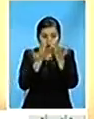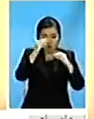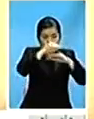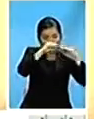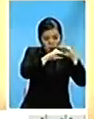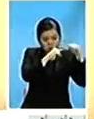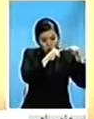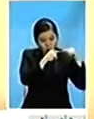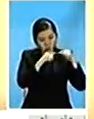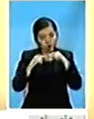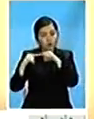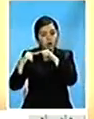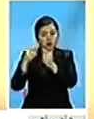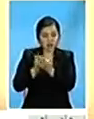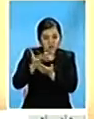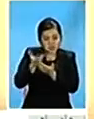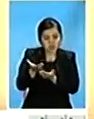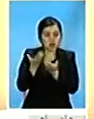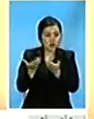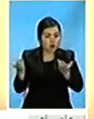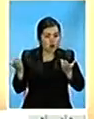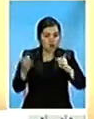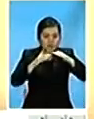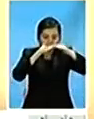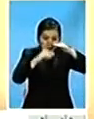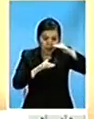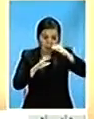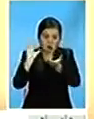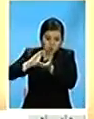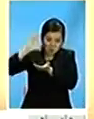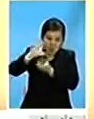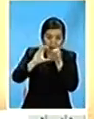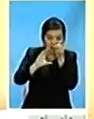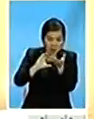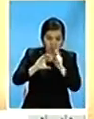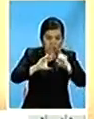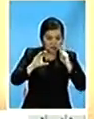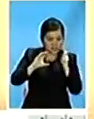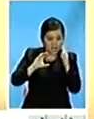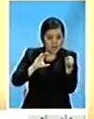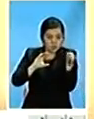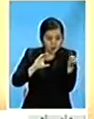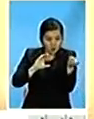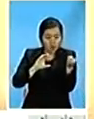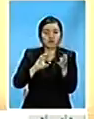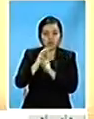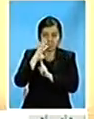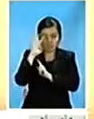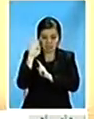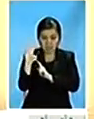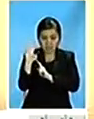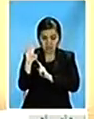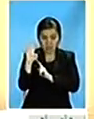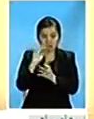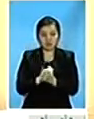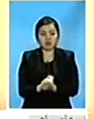เดิมที่ผลการจัดซื้อจัดจ้างต่ำกว่าเงินงบประมาณที่เสนอไว้ 4. ราย